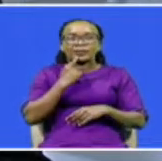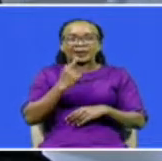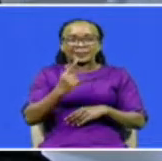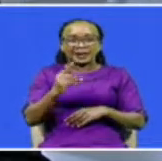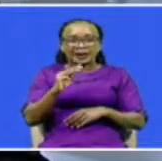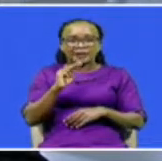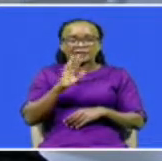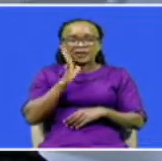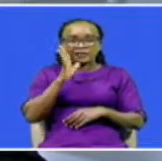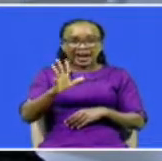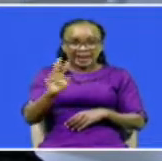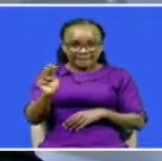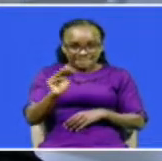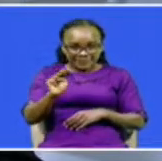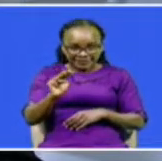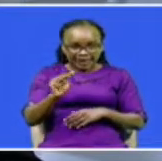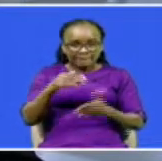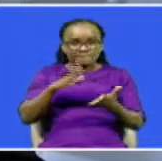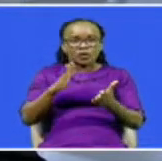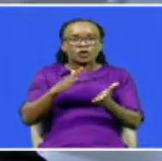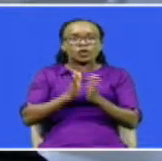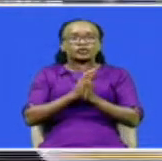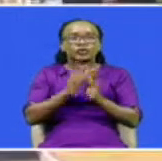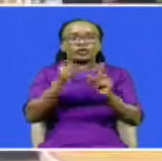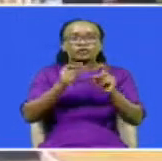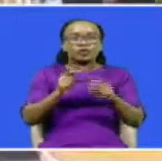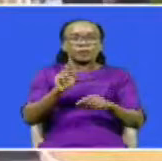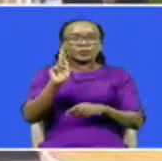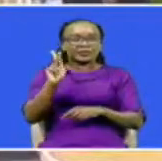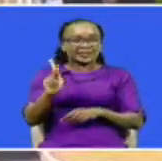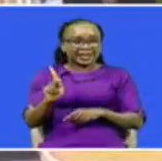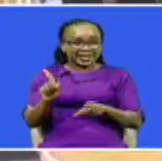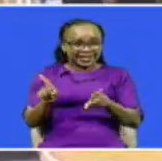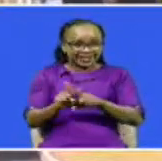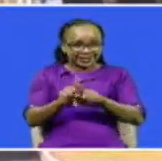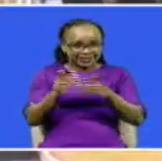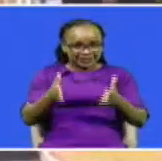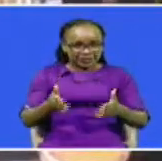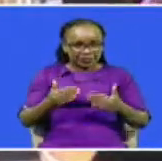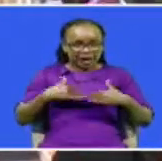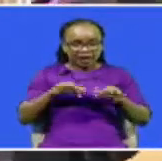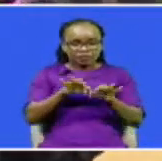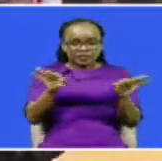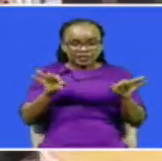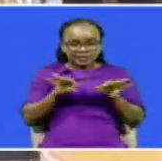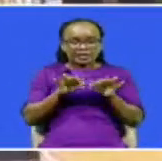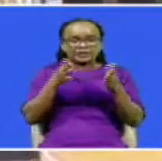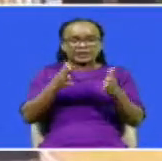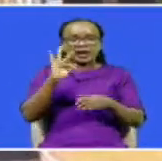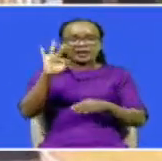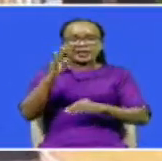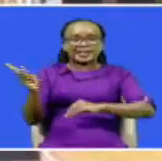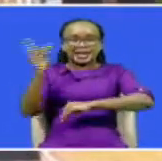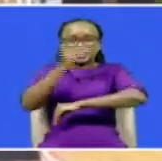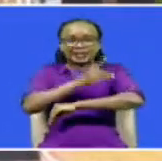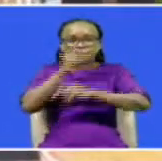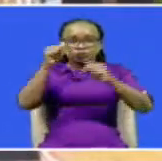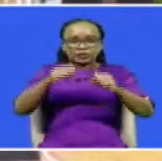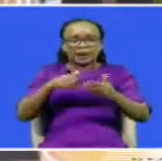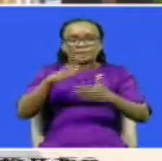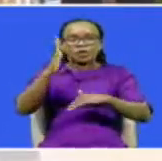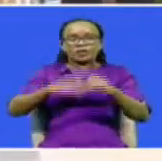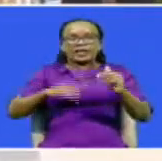na maelezo zaidi kutoka Birmingham. Shindano ya Jumuiya ya Madola ya ndani ya uwanja yameingia siku yake ya tatu leo, huku Wakenya